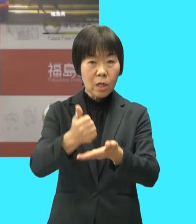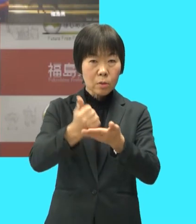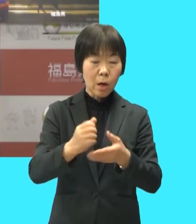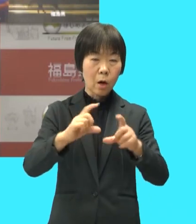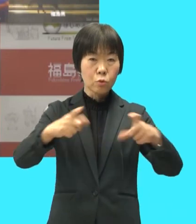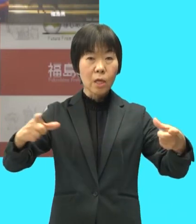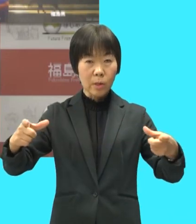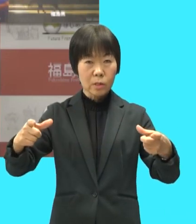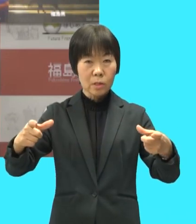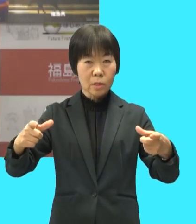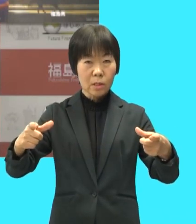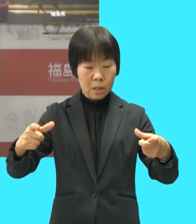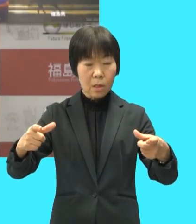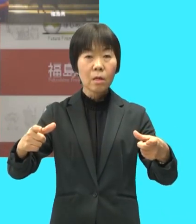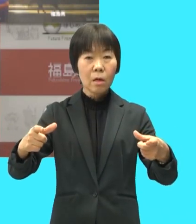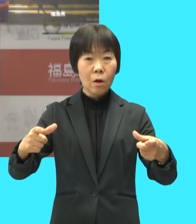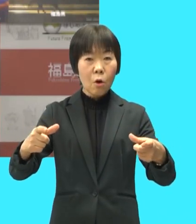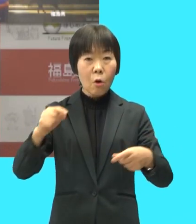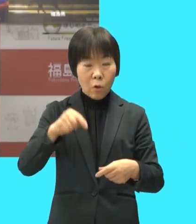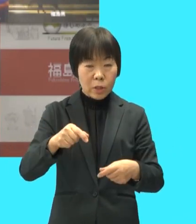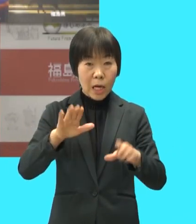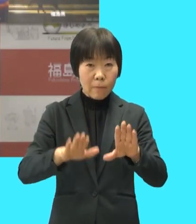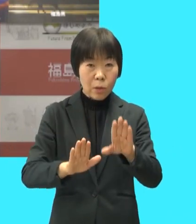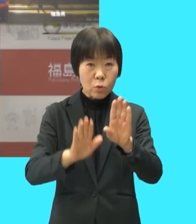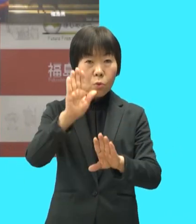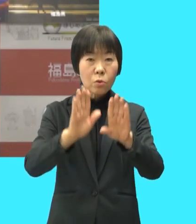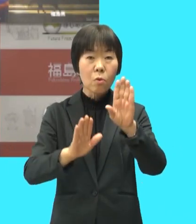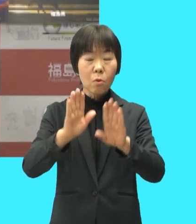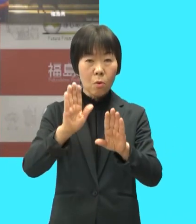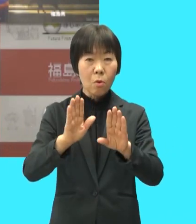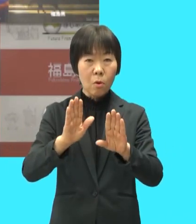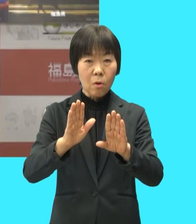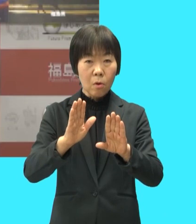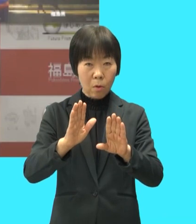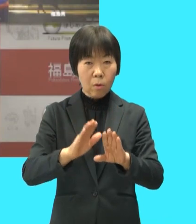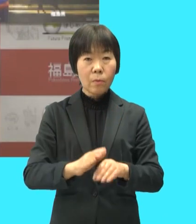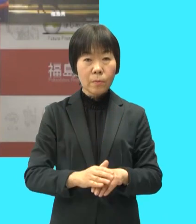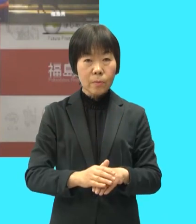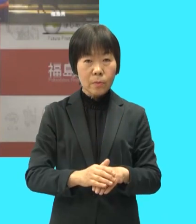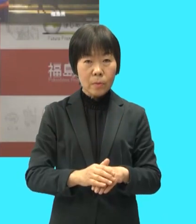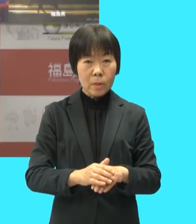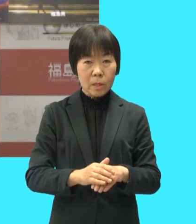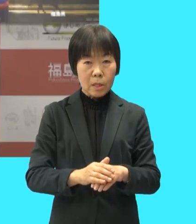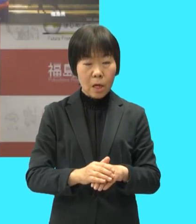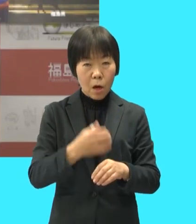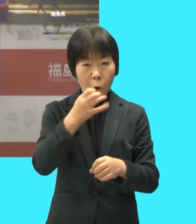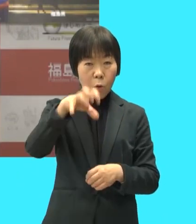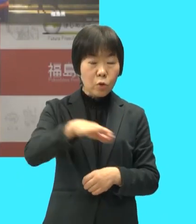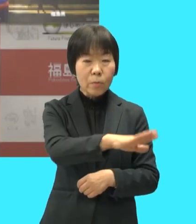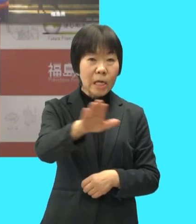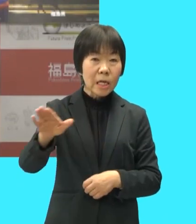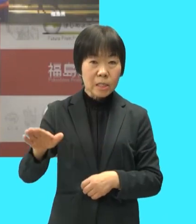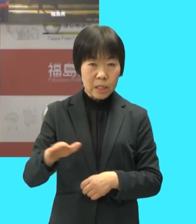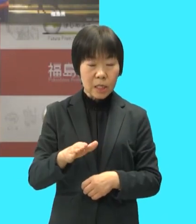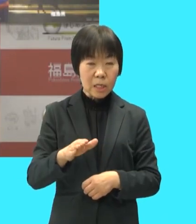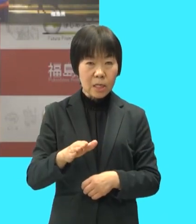。やはりこういった今の状況というものをいい意味で捉えて、香港の皆さんに福